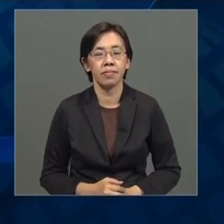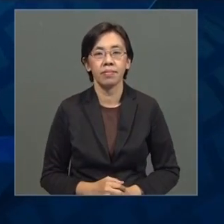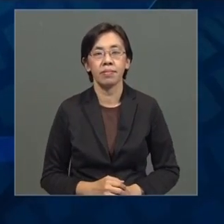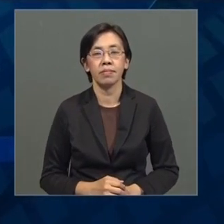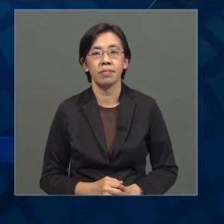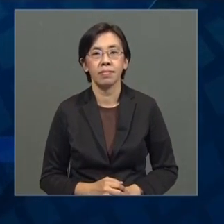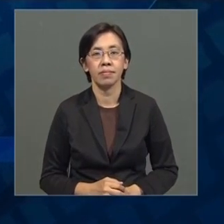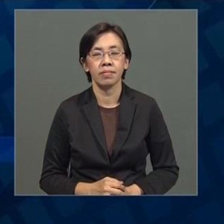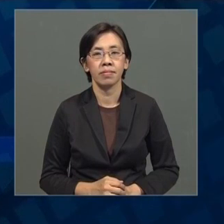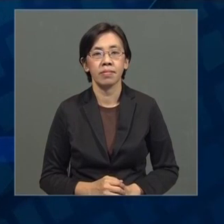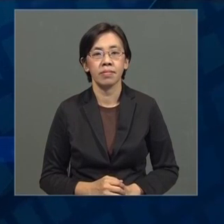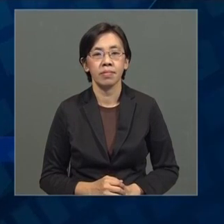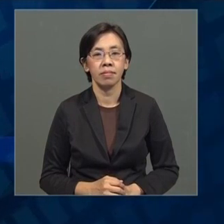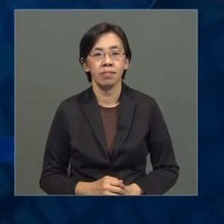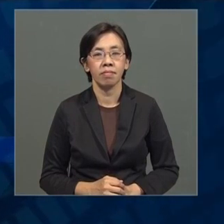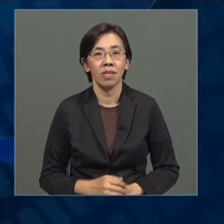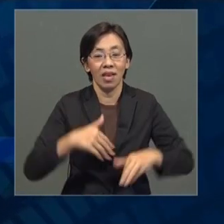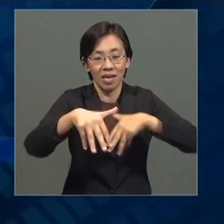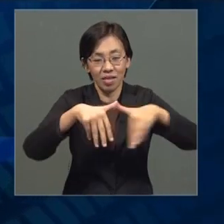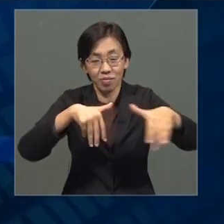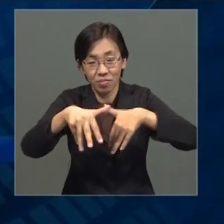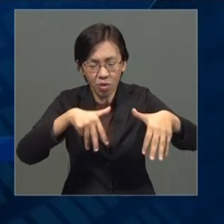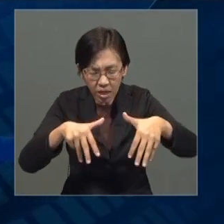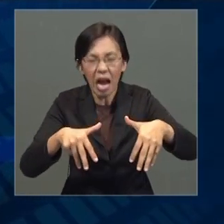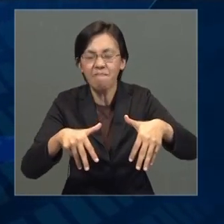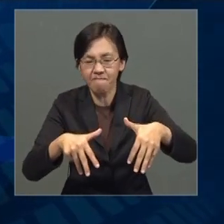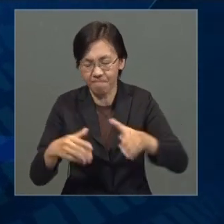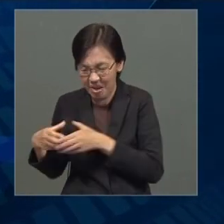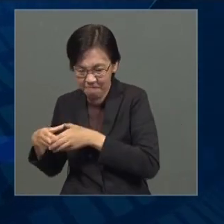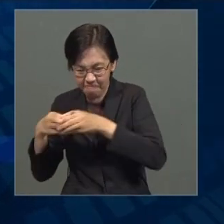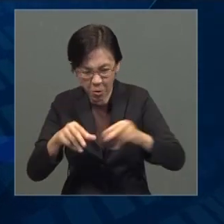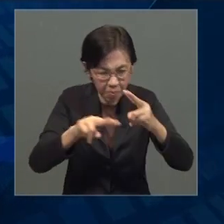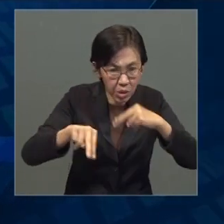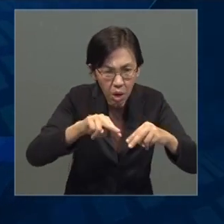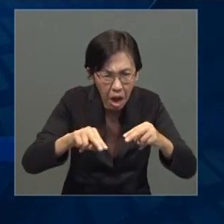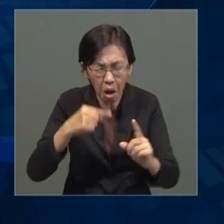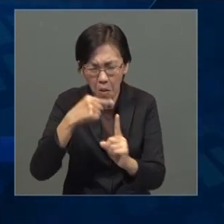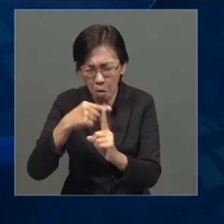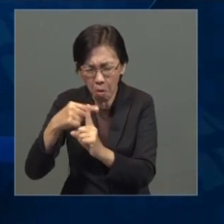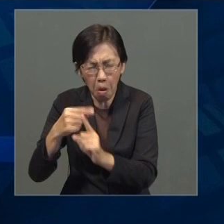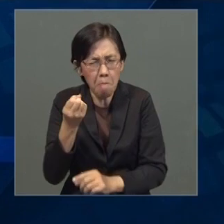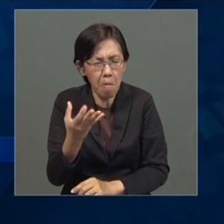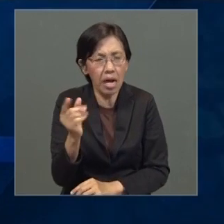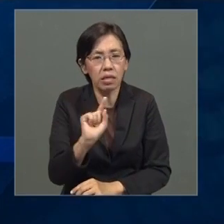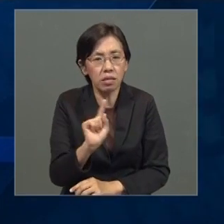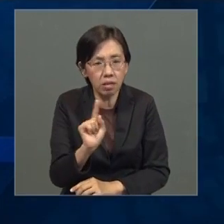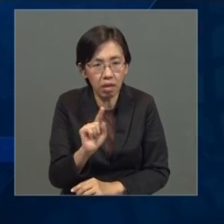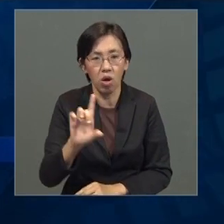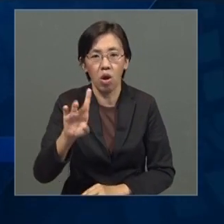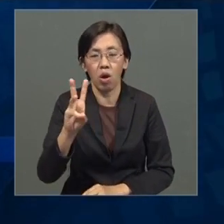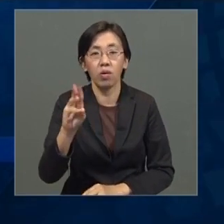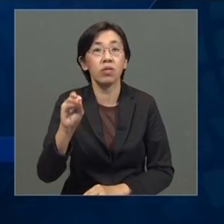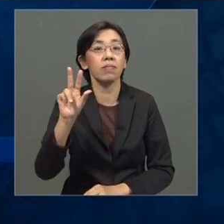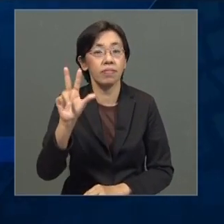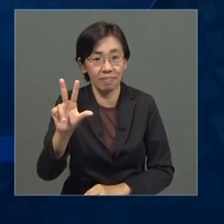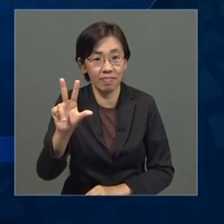ก็ในส่วนของการคัดกรองเชิงรุกอยากให้ดูตัวเลขค่ะตัวเลขที่บวกเยอะๆของคัดกรองเชิงรุก163